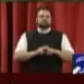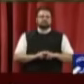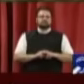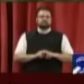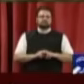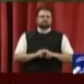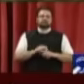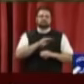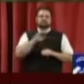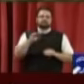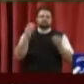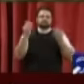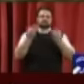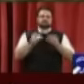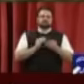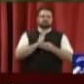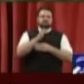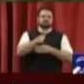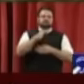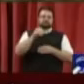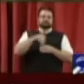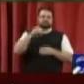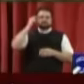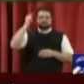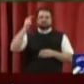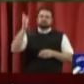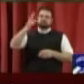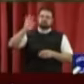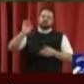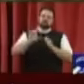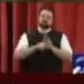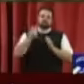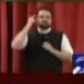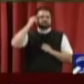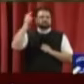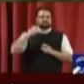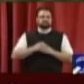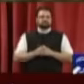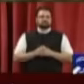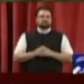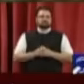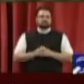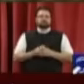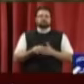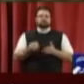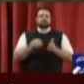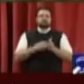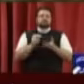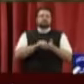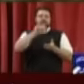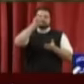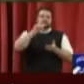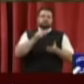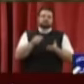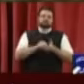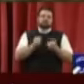teoretic, într-adevăr, ei intră în creier, ies din creier. Da? Dacă tu îți pui nești întrebări, trebuie să te cam pui în practică ca să